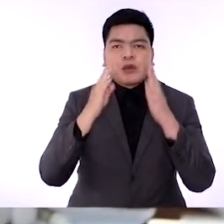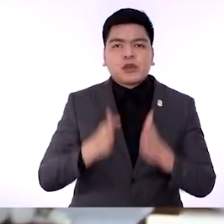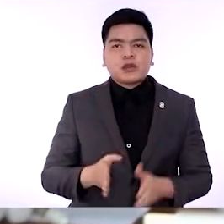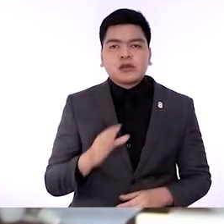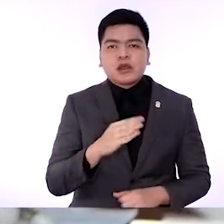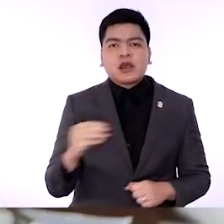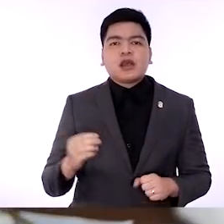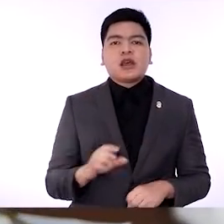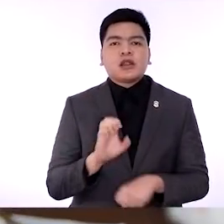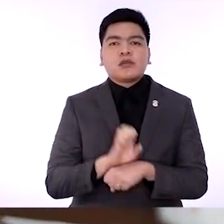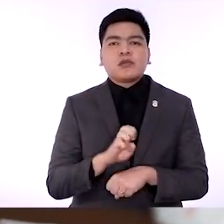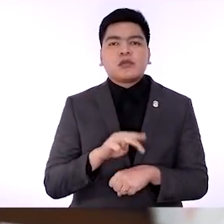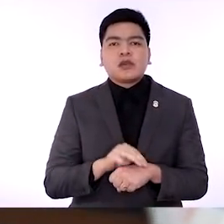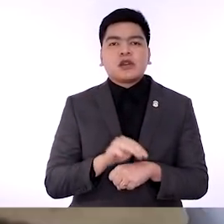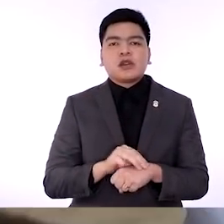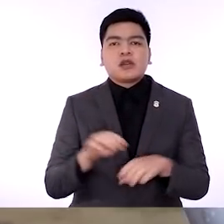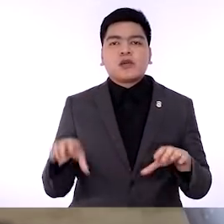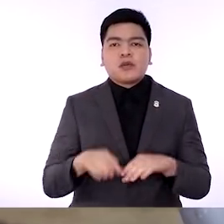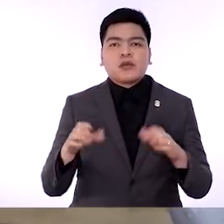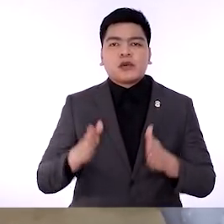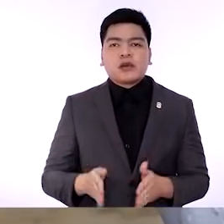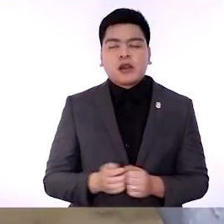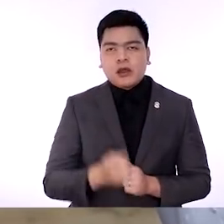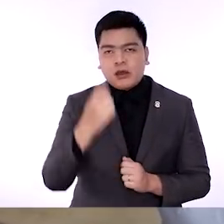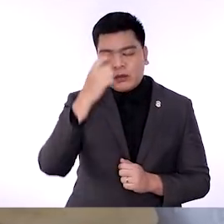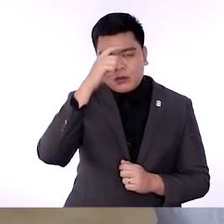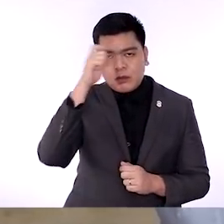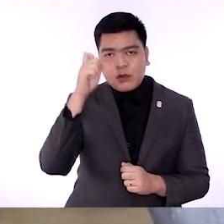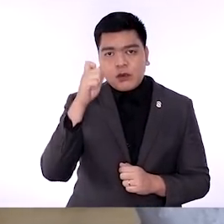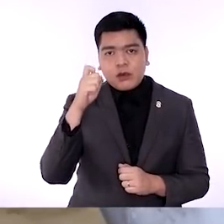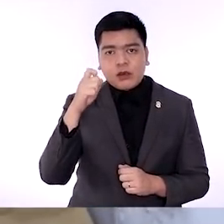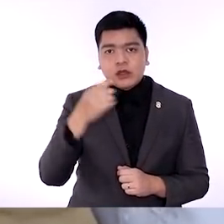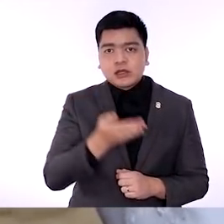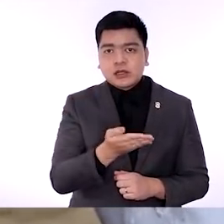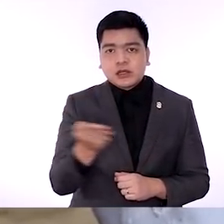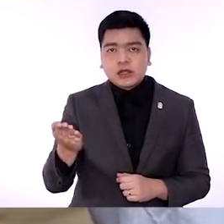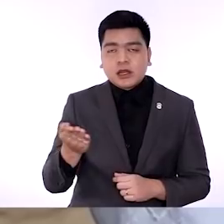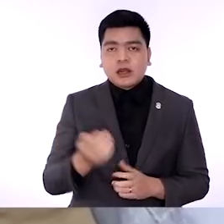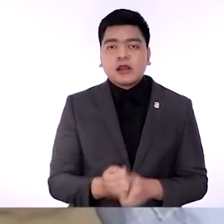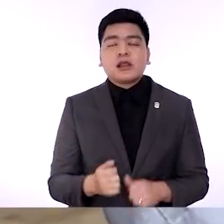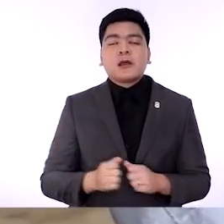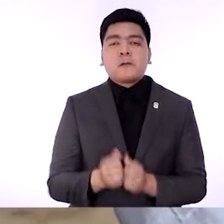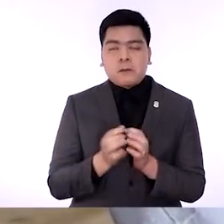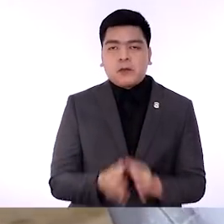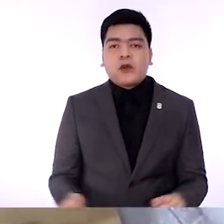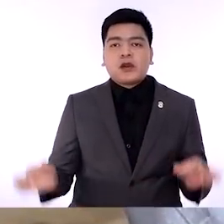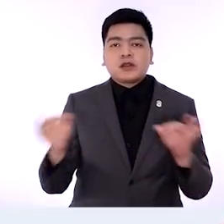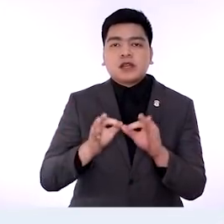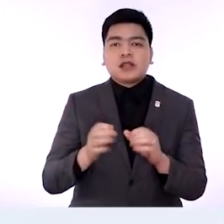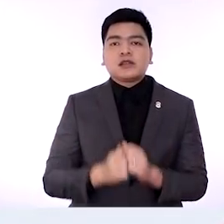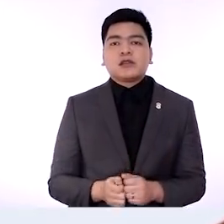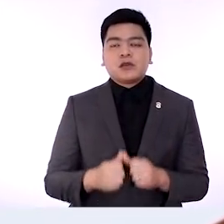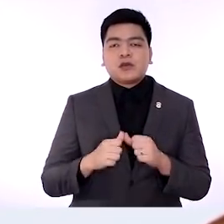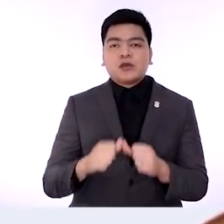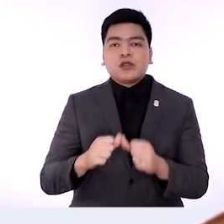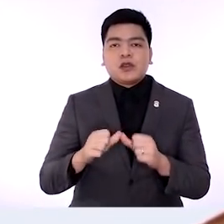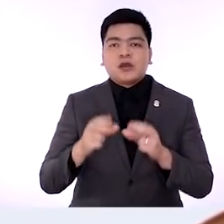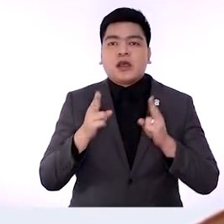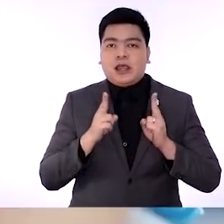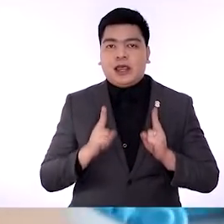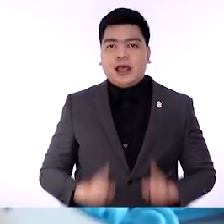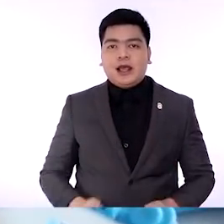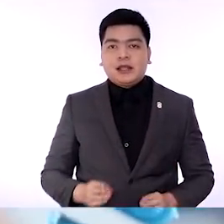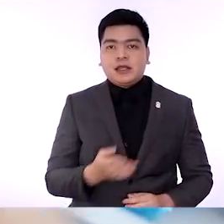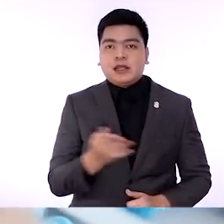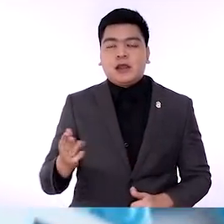sa distritong ito. Sapagkat para sa kanila ay mahalagang manatili ang kalusugan ng mga